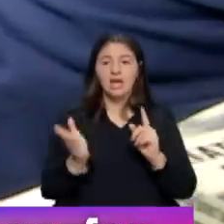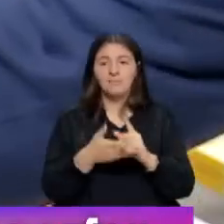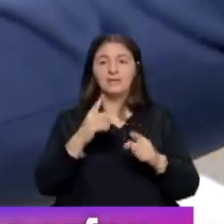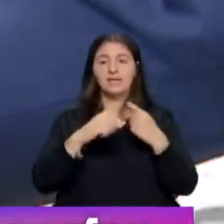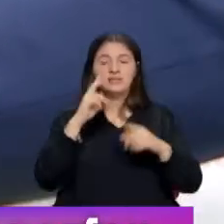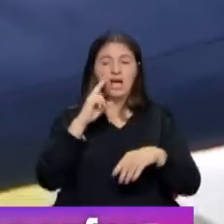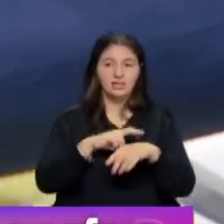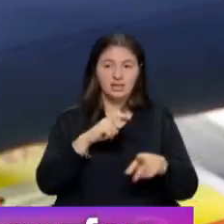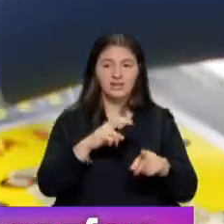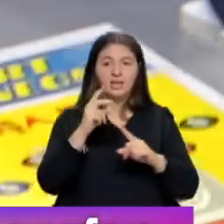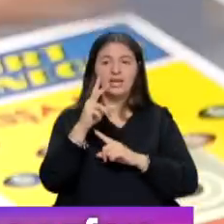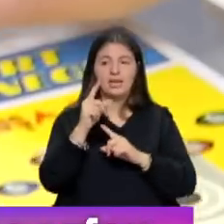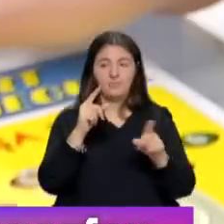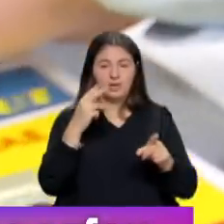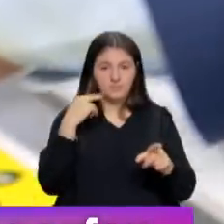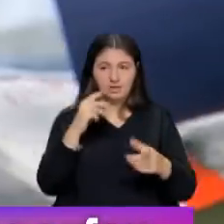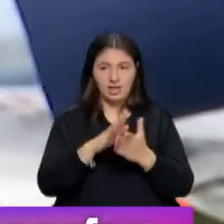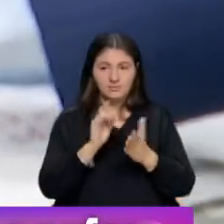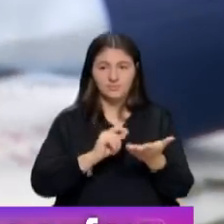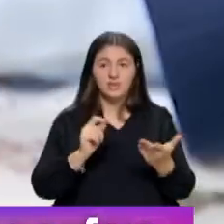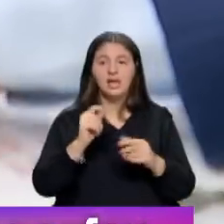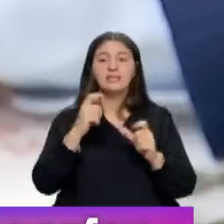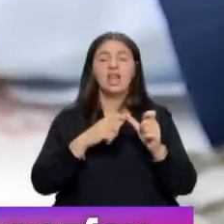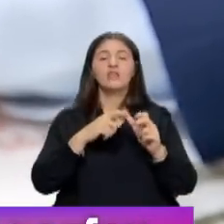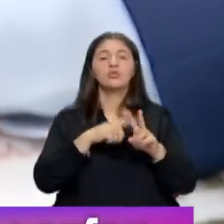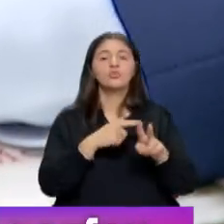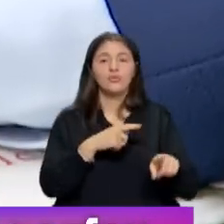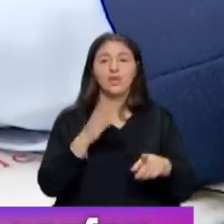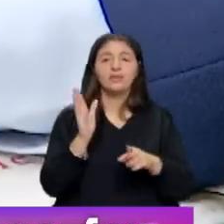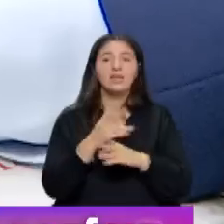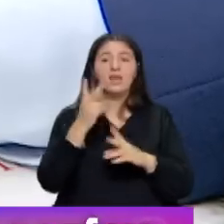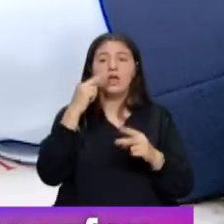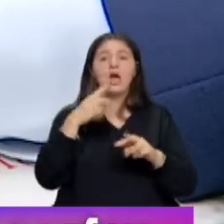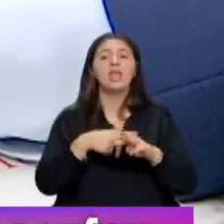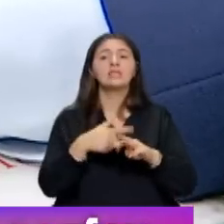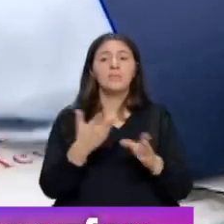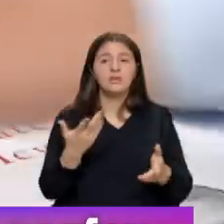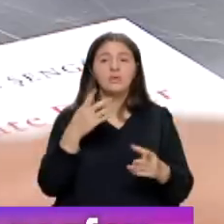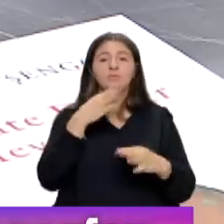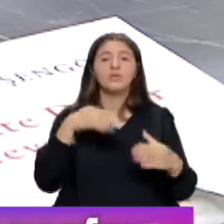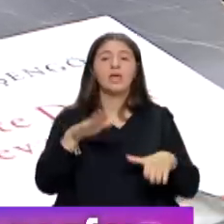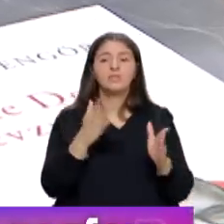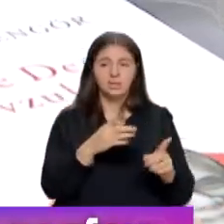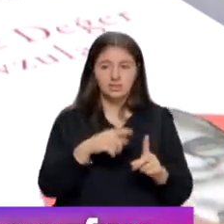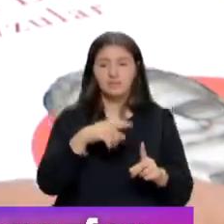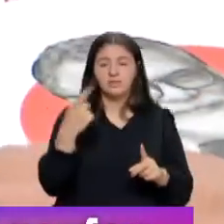İrem Barutçu'nun kaleminden Selahattin Yusuf niçin ağlıyorsun elizabet mutlu değil miyiz